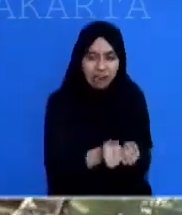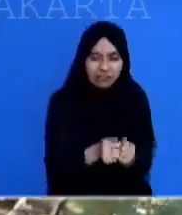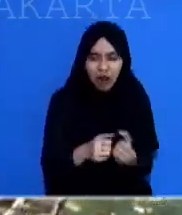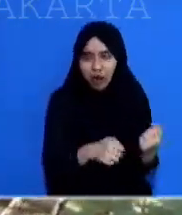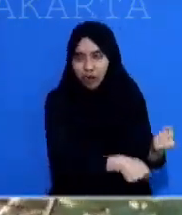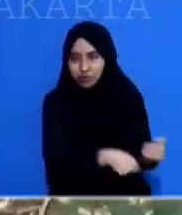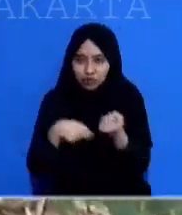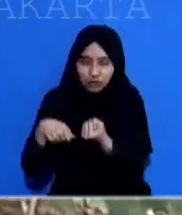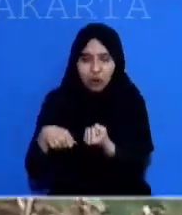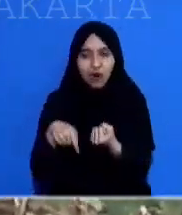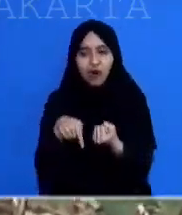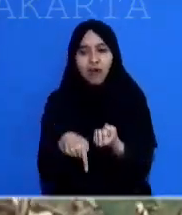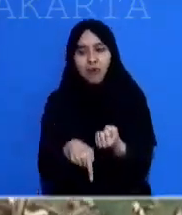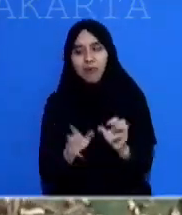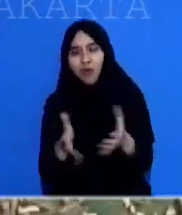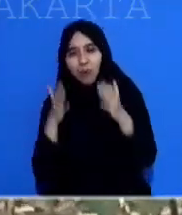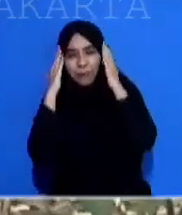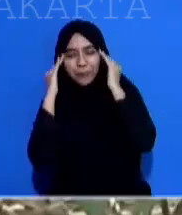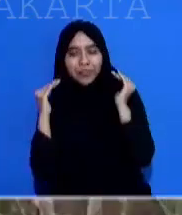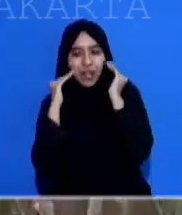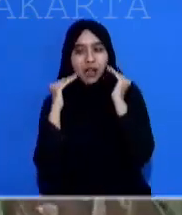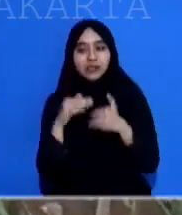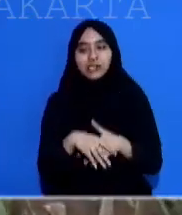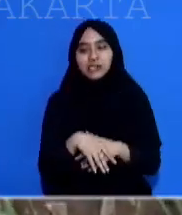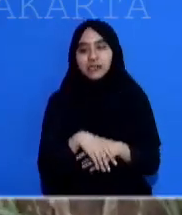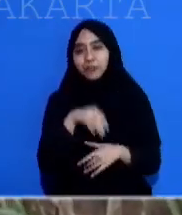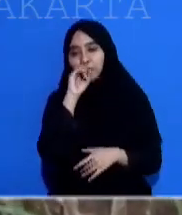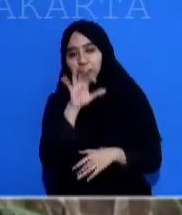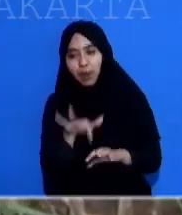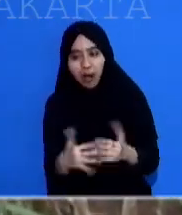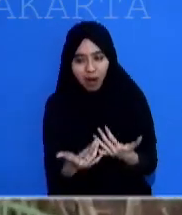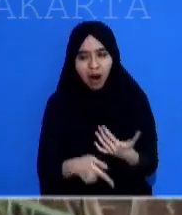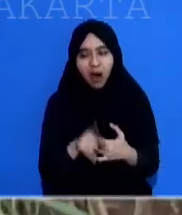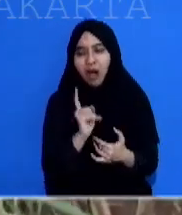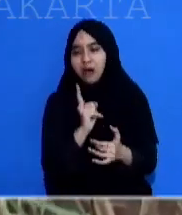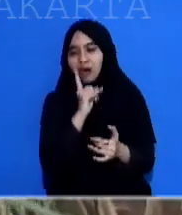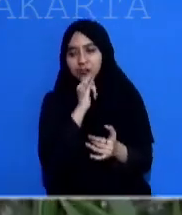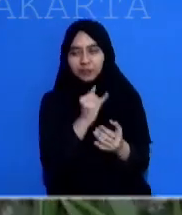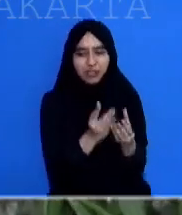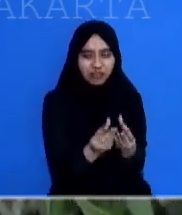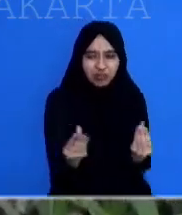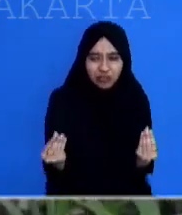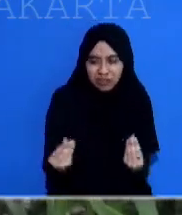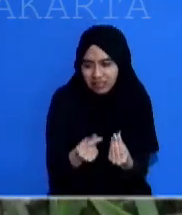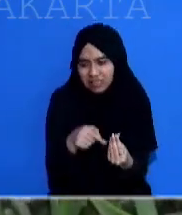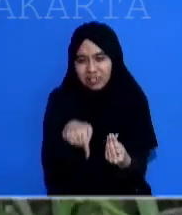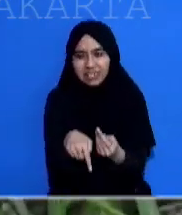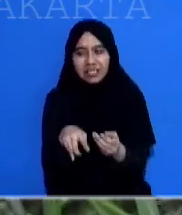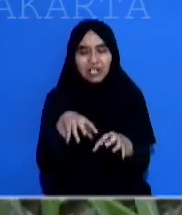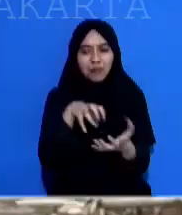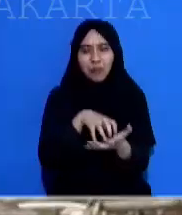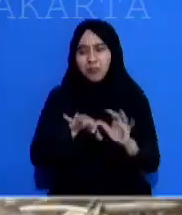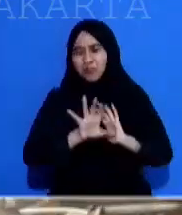Supin salah setunggaling kadang tani ing kalurahan Nglindur Waleh pilih sinaosa kawontenan lahan pesabinan ing laladan menika